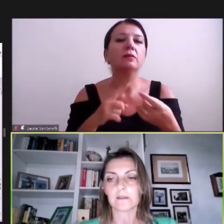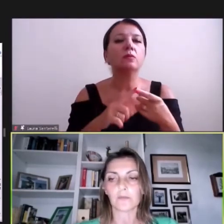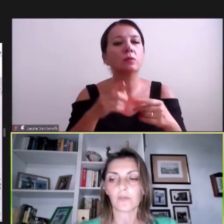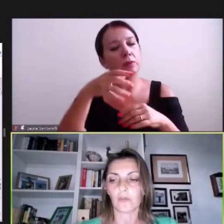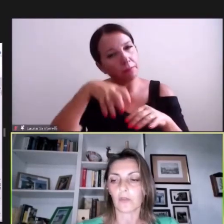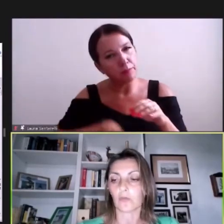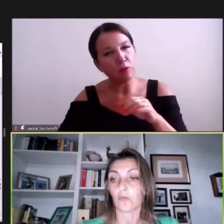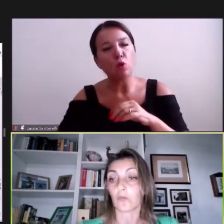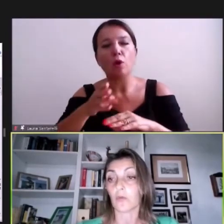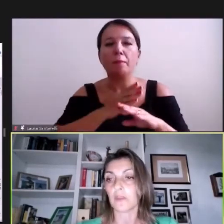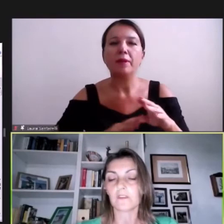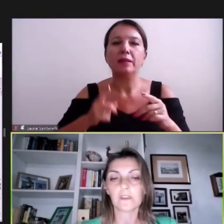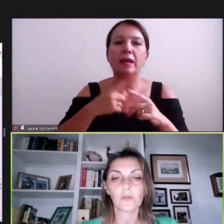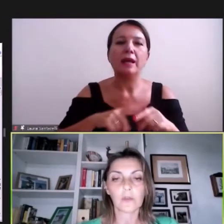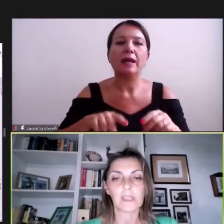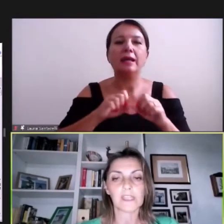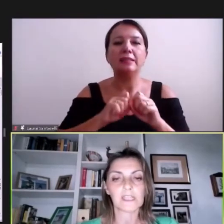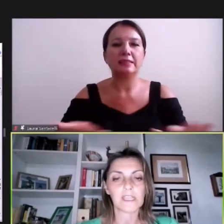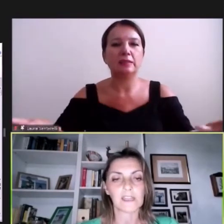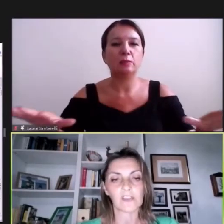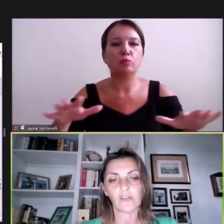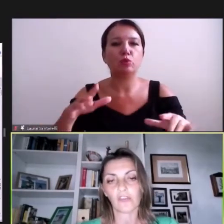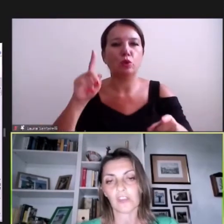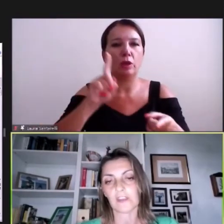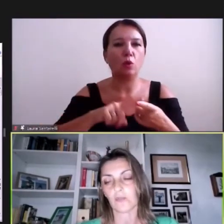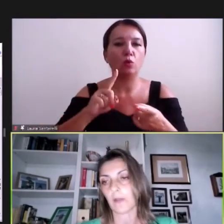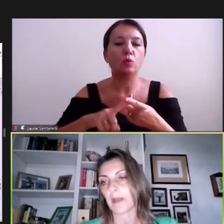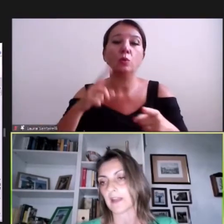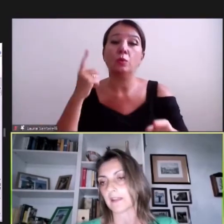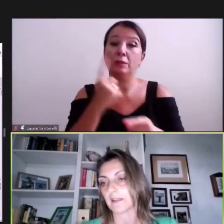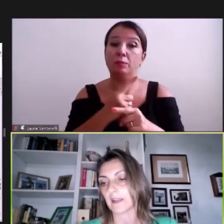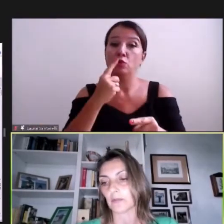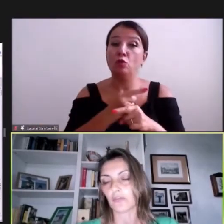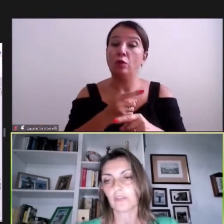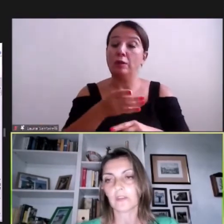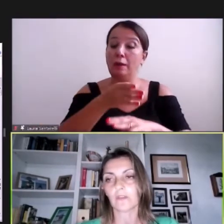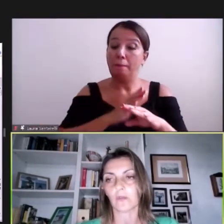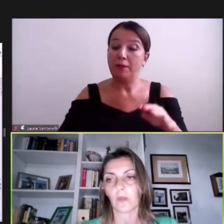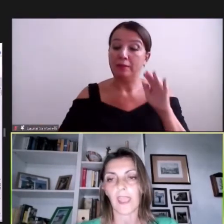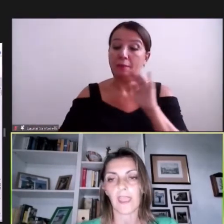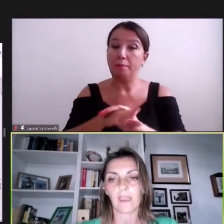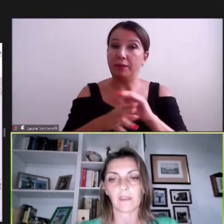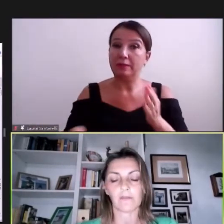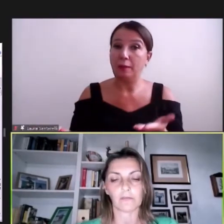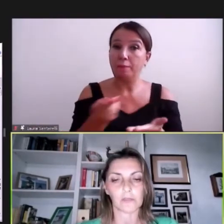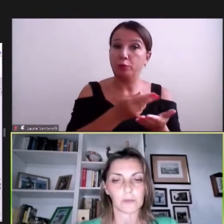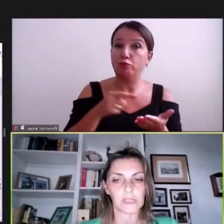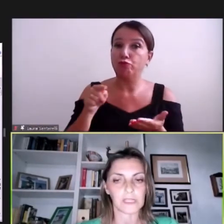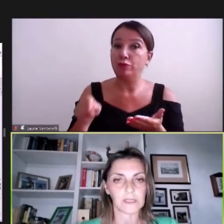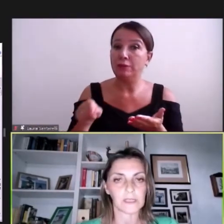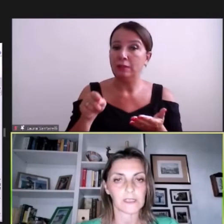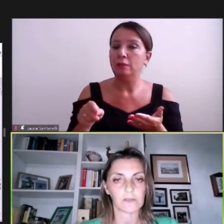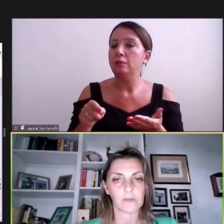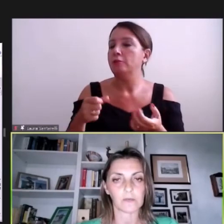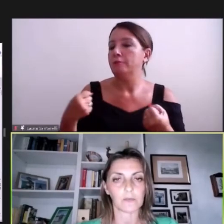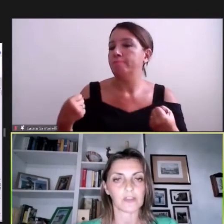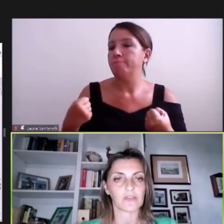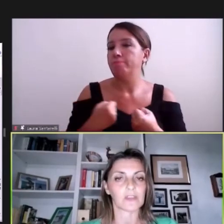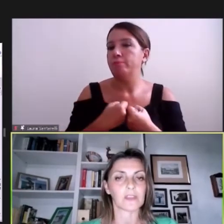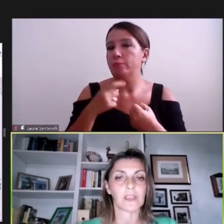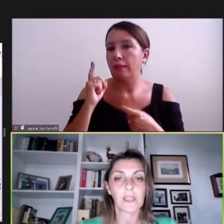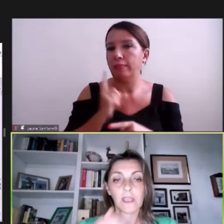nella distribuzione e consumo. Quindi sicuramente andare ad incidere sulla parte della progettazione è fondamentale e non